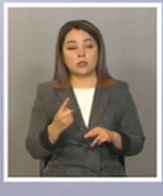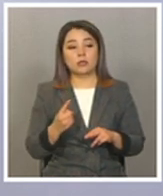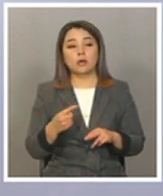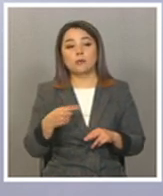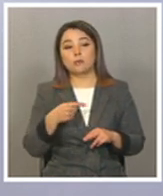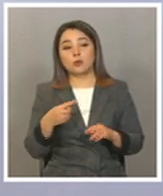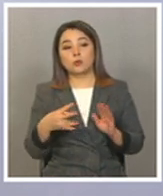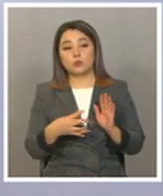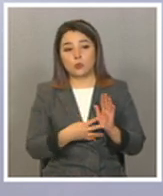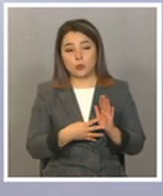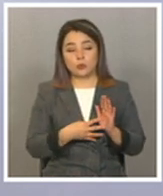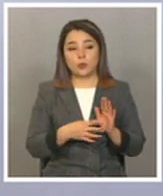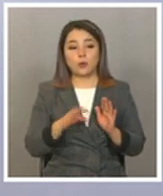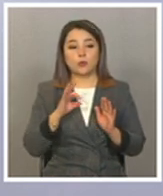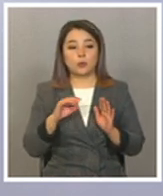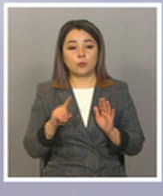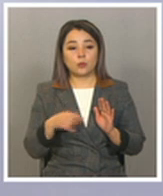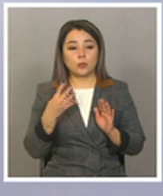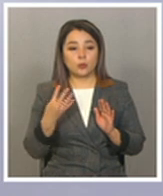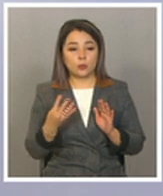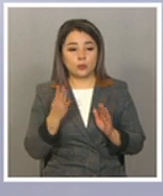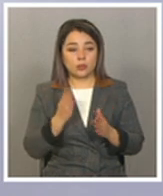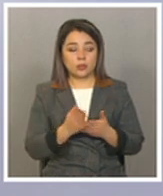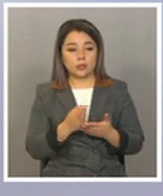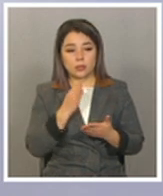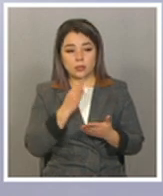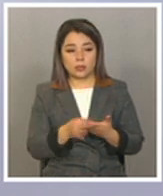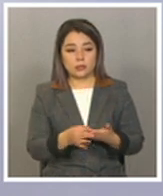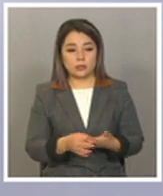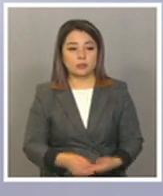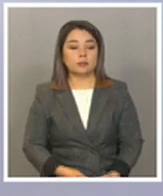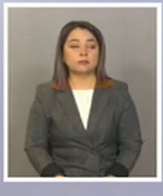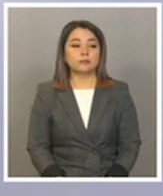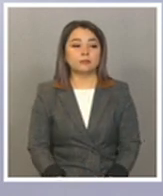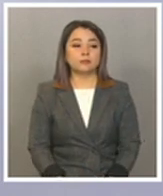тең, минус 9-ға тең, 0,4-ге тең.